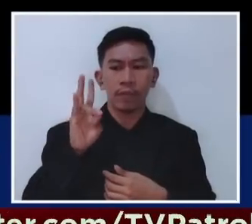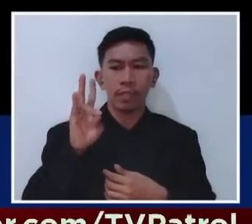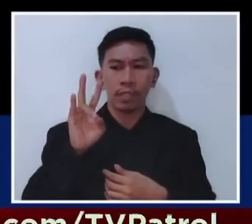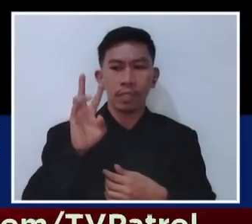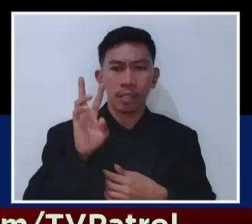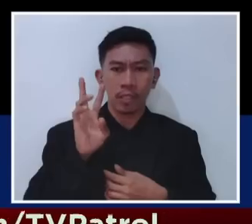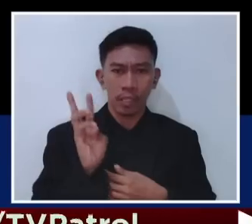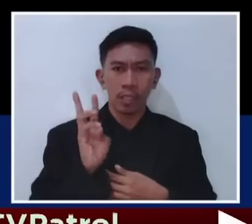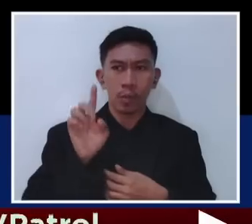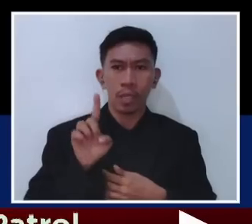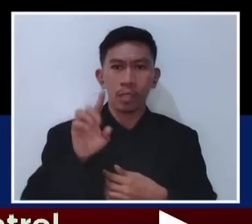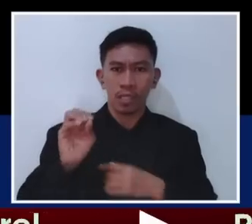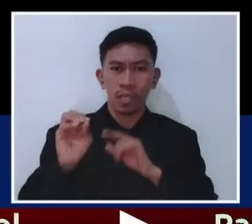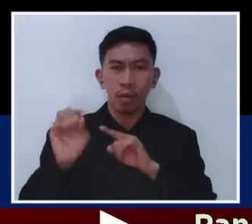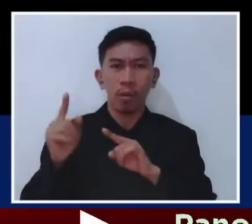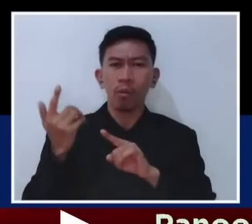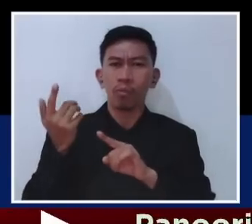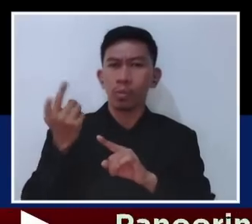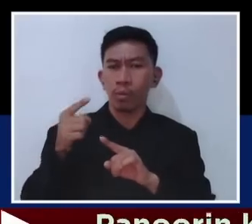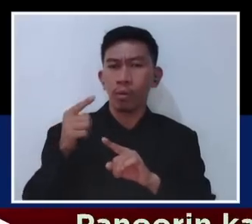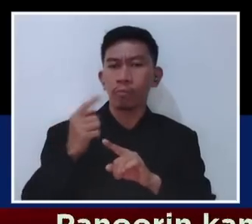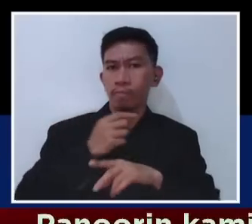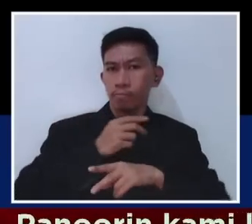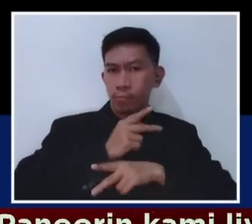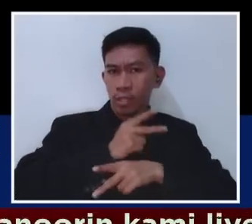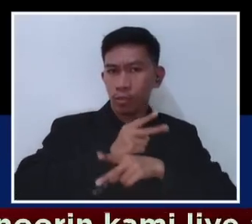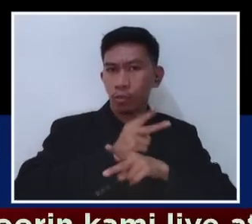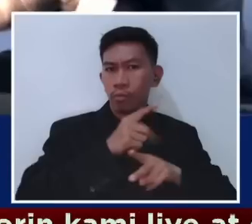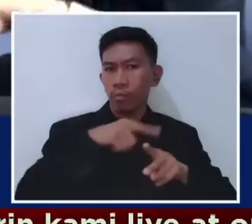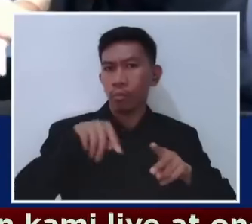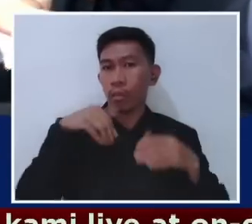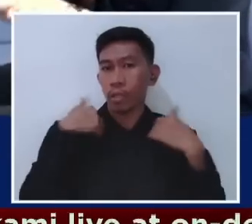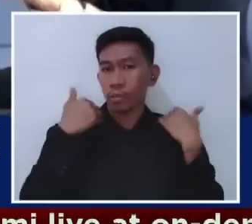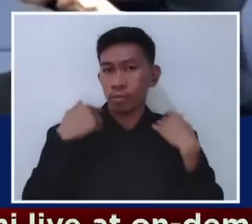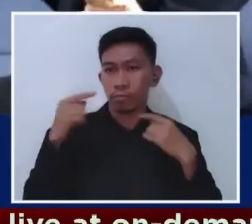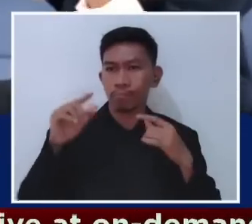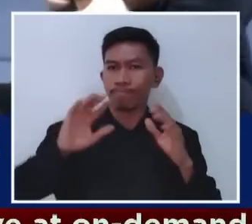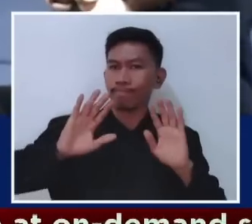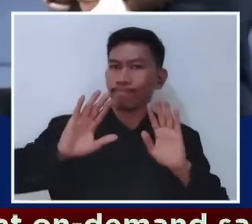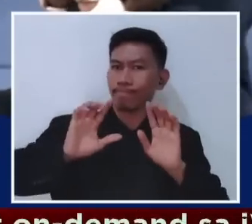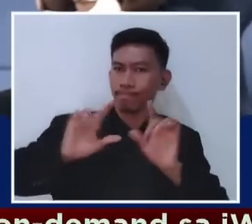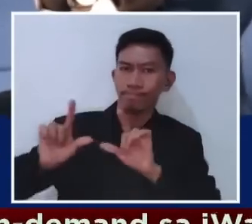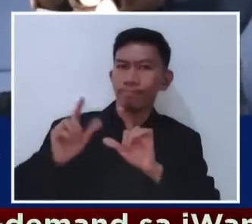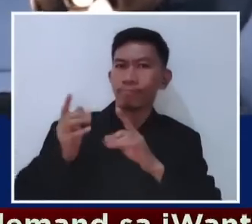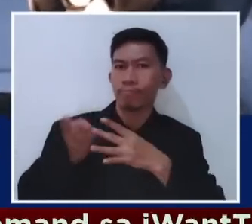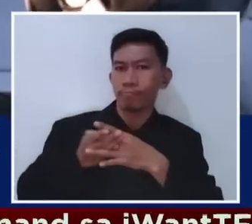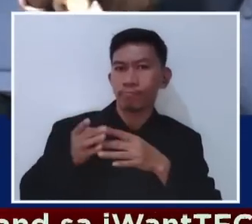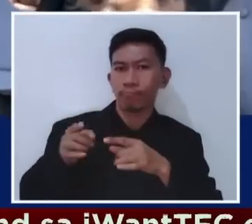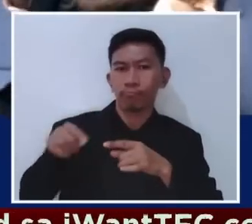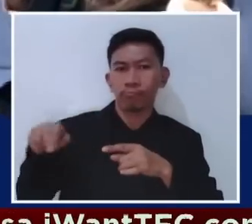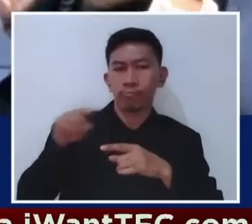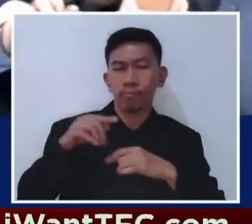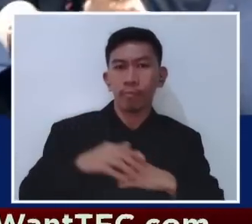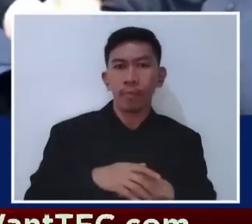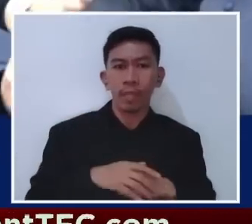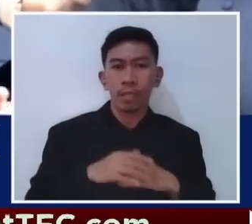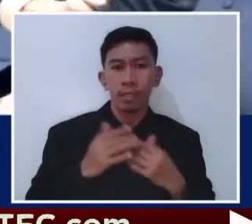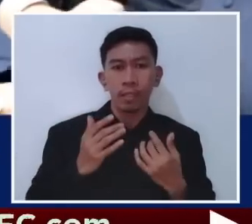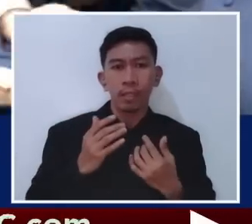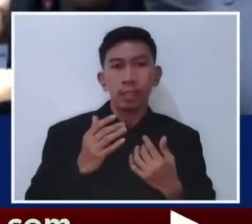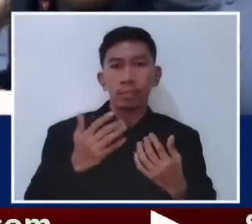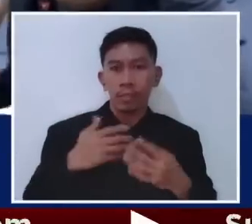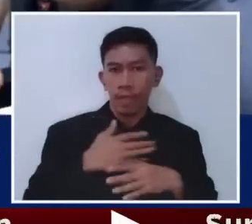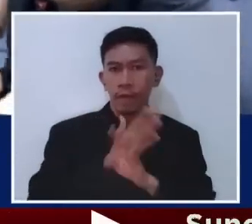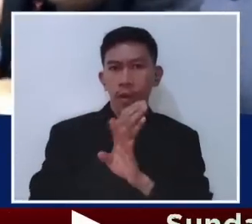sa pang-aabuso ng mga menor de edad ang haharapin ng mga sangkot. Chrislen Bulosan, ABS-CBN News, Davao